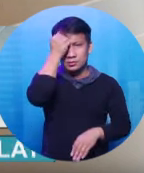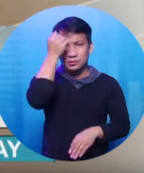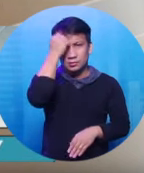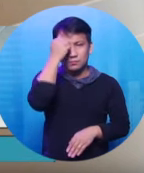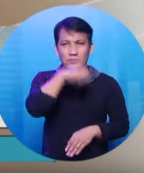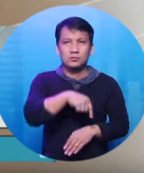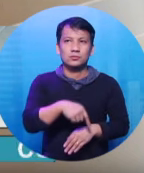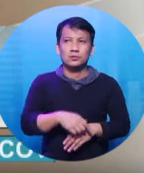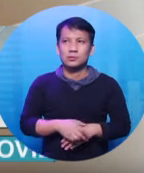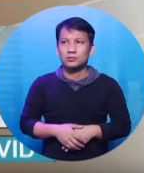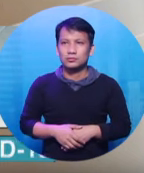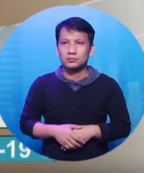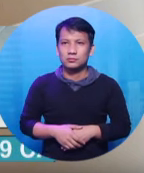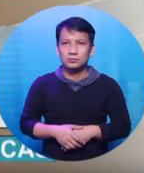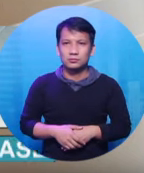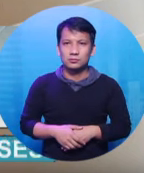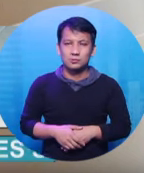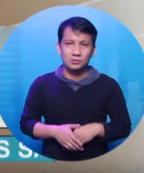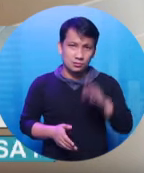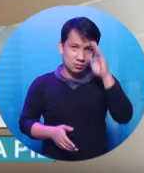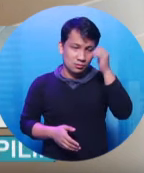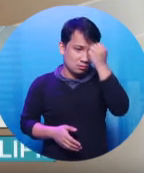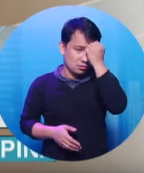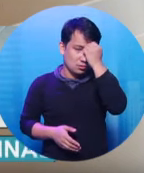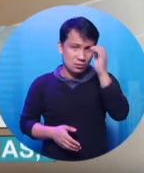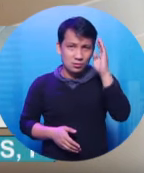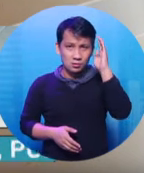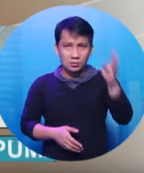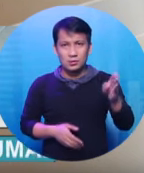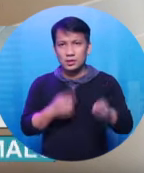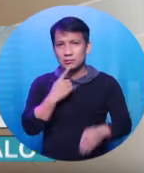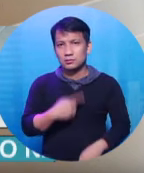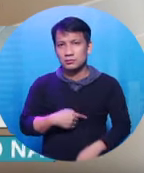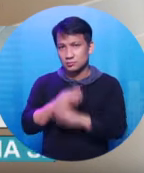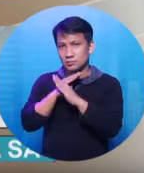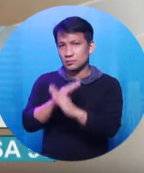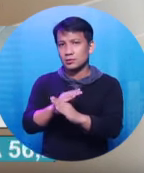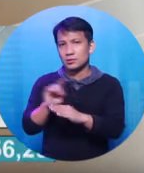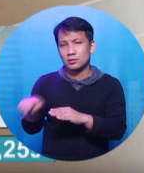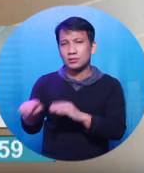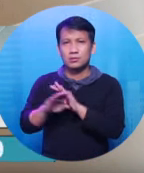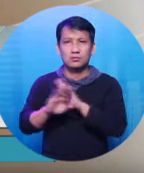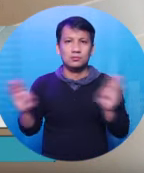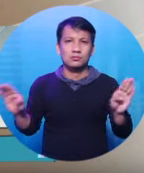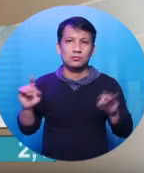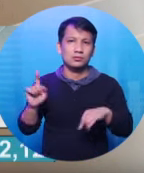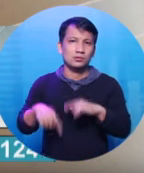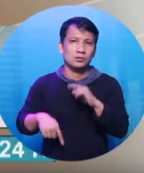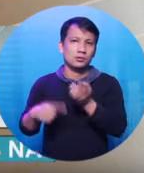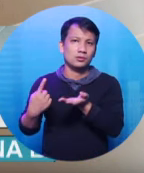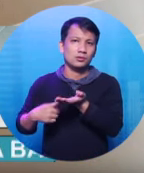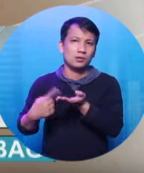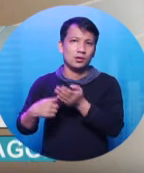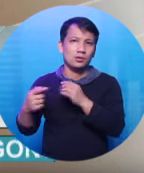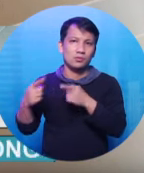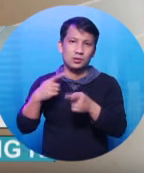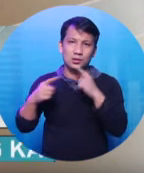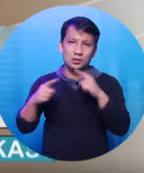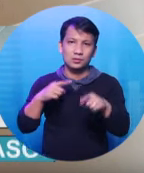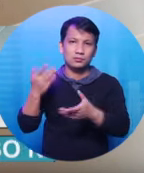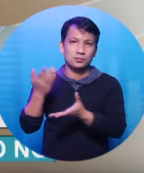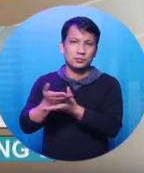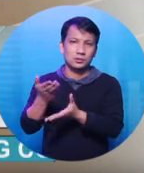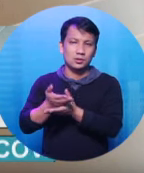niya. And if she would comprehend that, well, it's not an attack on her. Kaya ako siya blinap kasi ayoko nang makipag-interact sa kanya. Gusto ko na